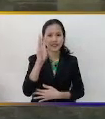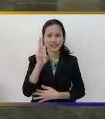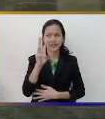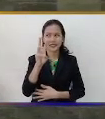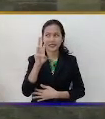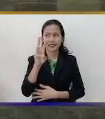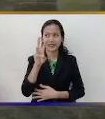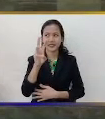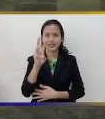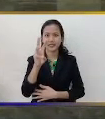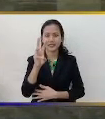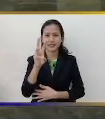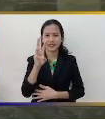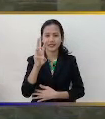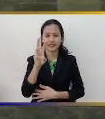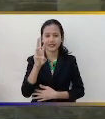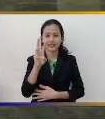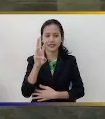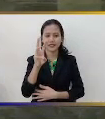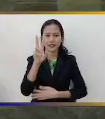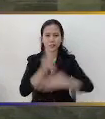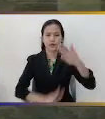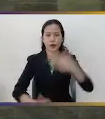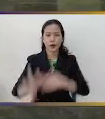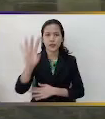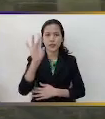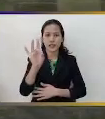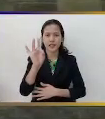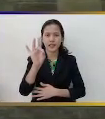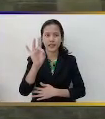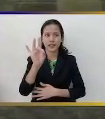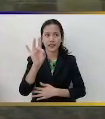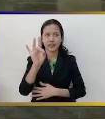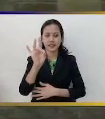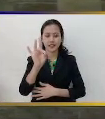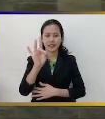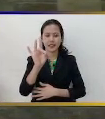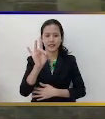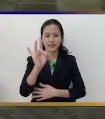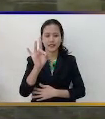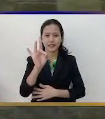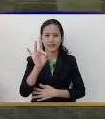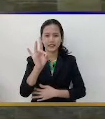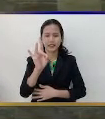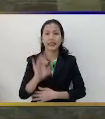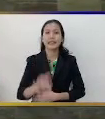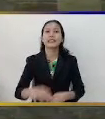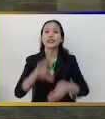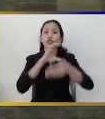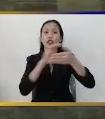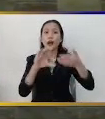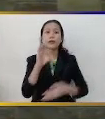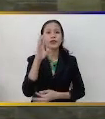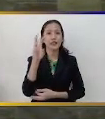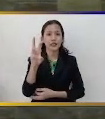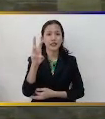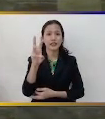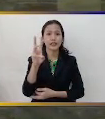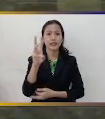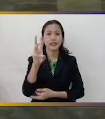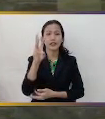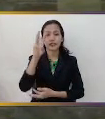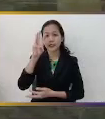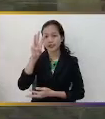Micah chapter number 6 in verse number 8. That is the key verse of the book of Micah. So if you have your Bibles,